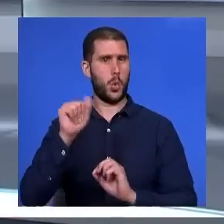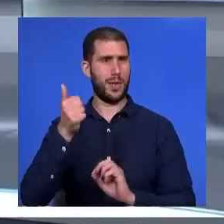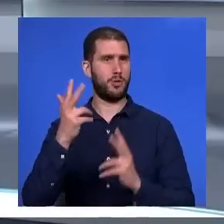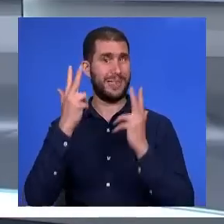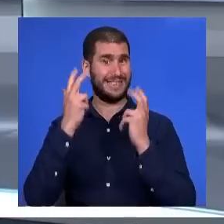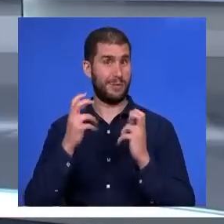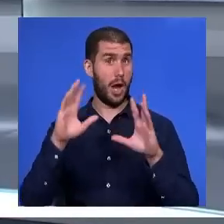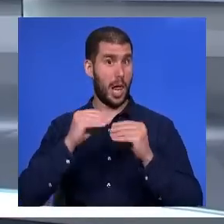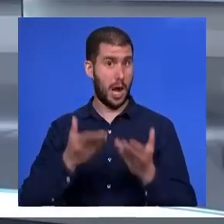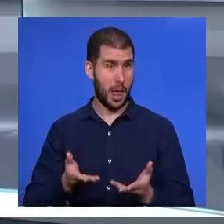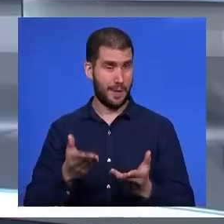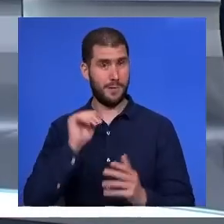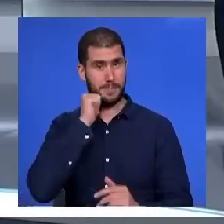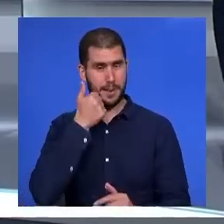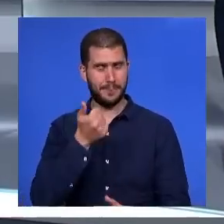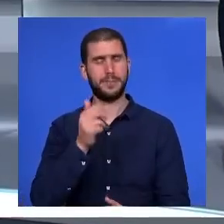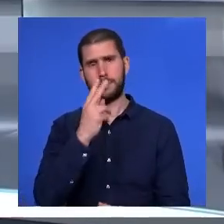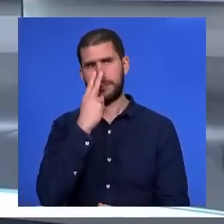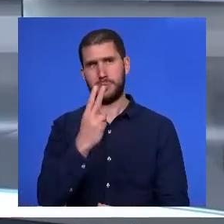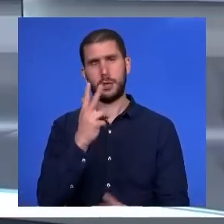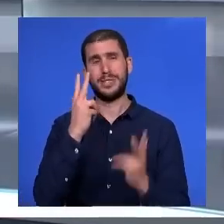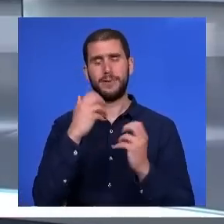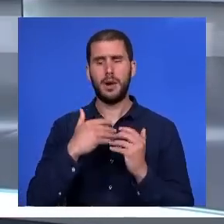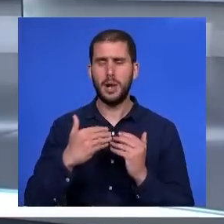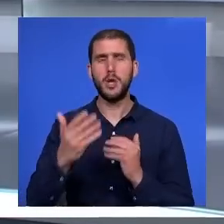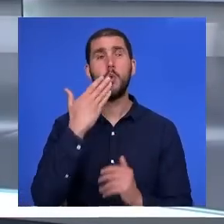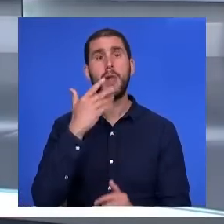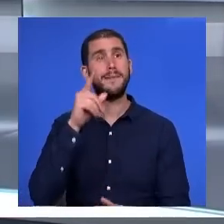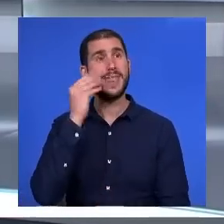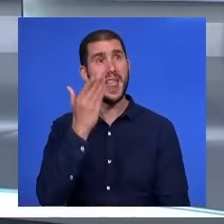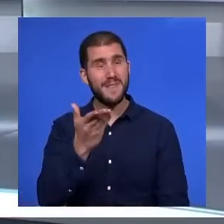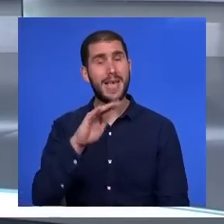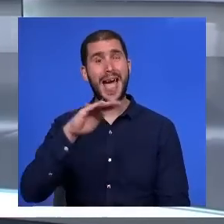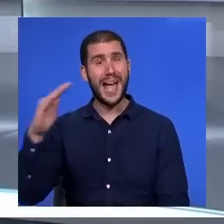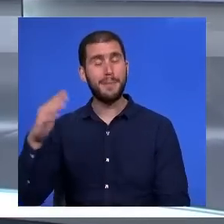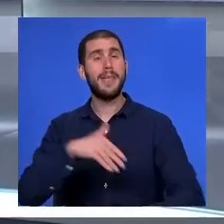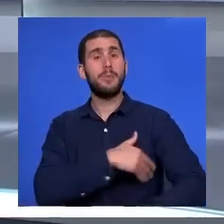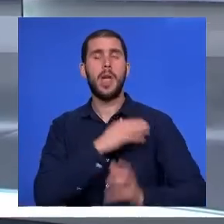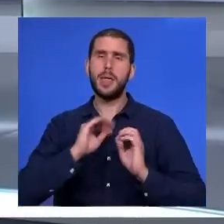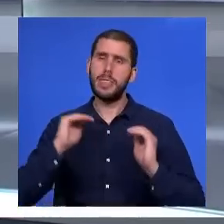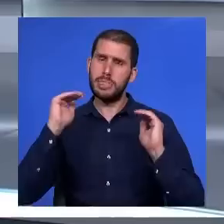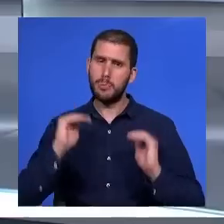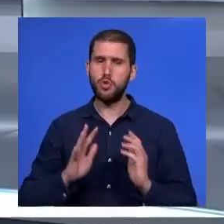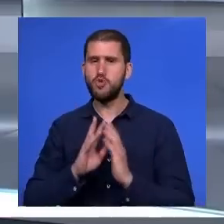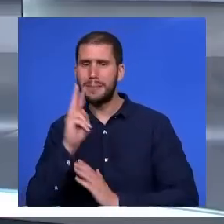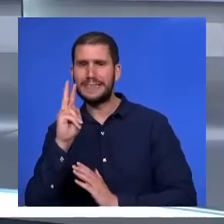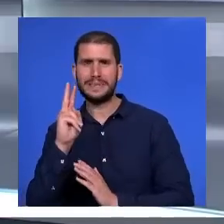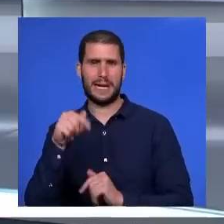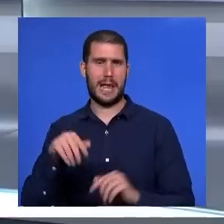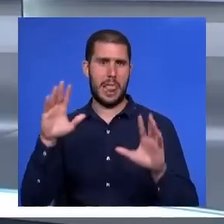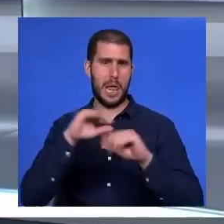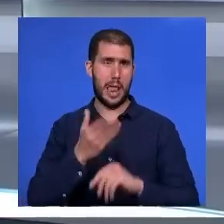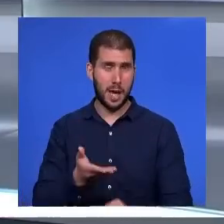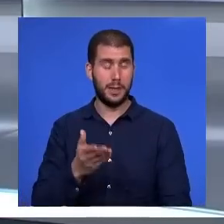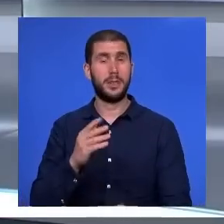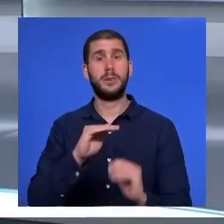לנו הלילה ומחר. בואו נסתכל למה שצפוי קודם כל בירושלים ותל אביב. בהרים, טמפרטורות עדיין נמוכות, 12 מעלות בלבד הלילה, לאורך